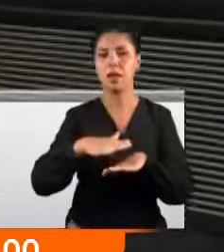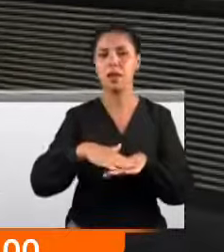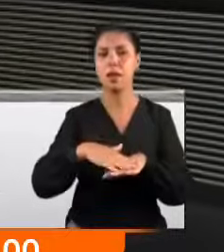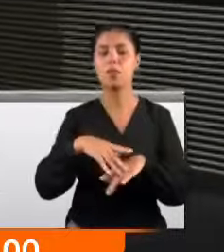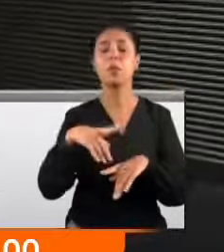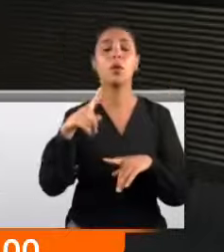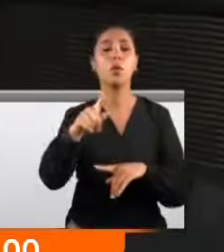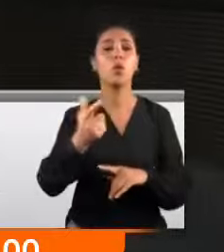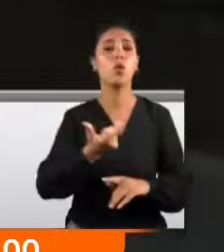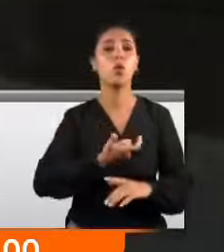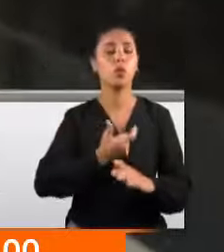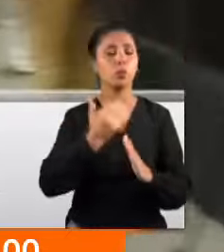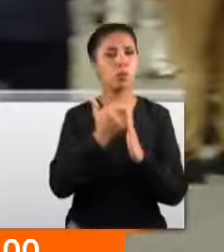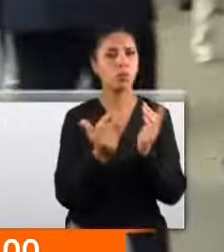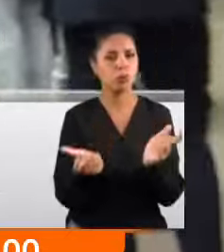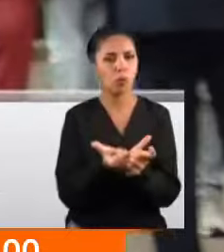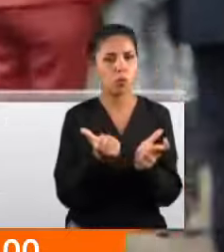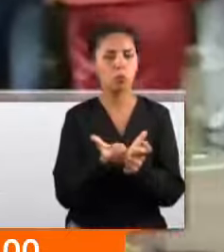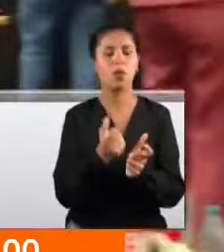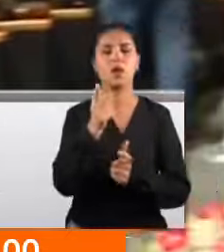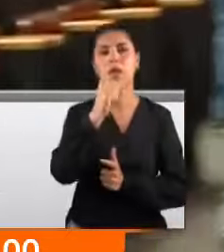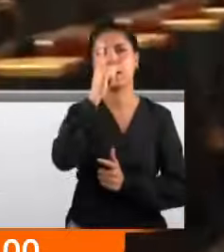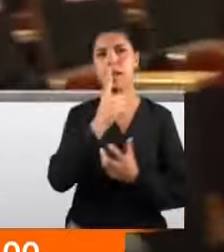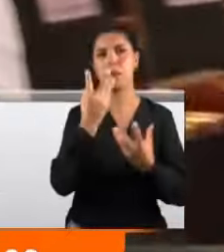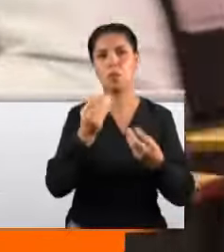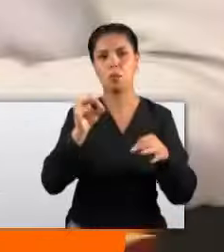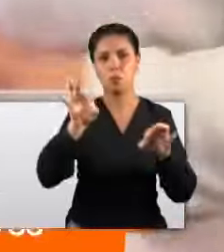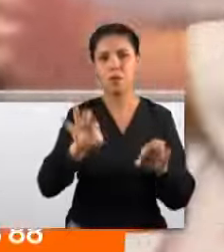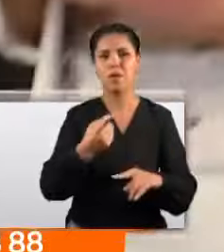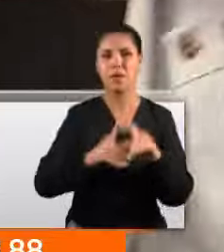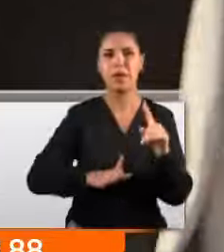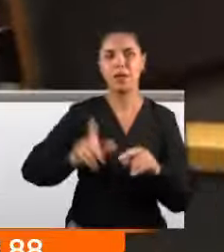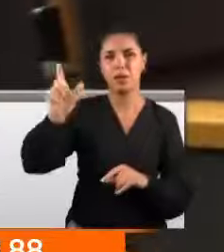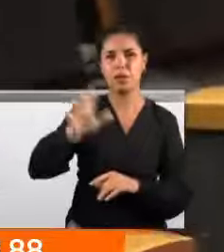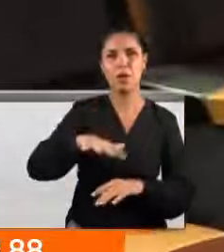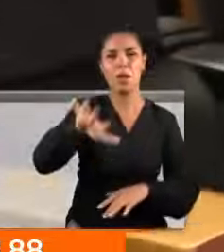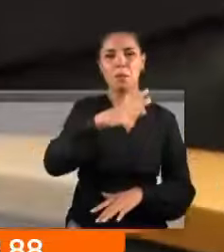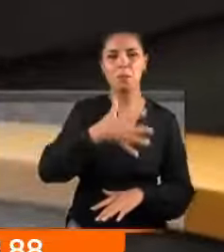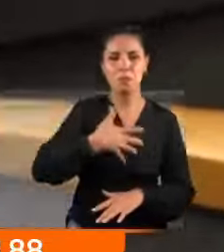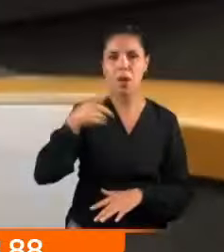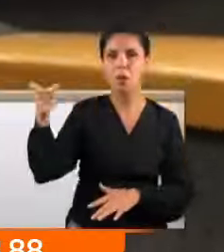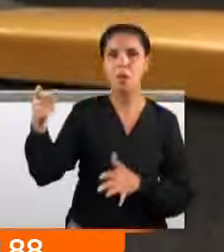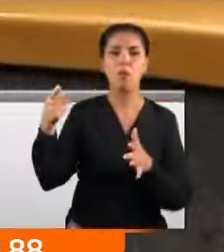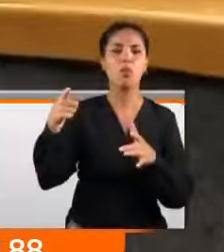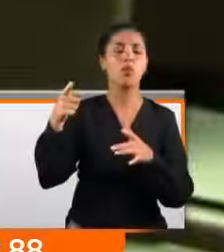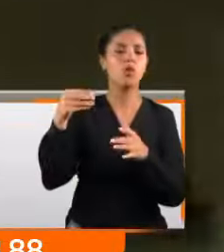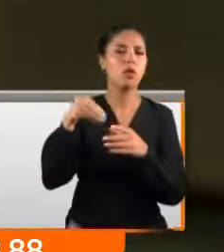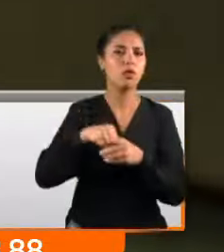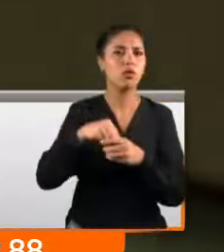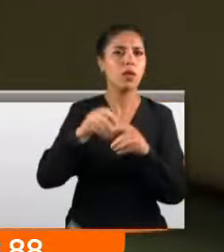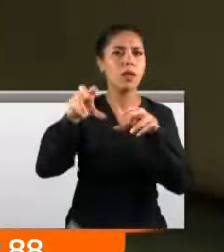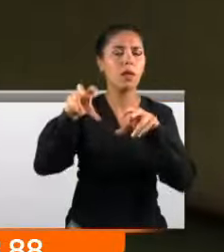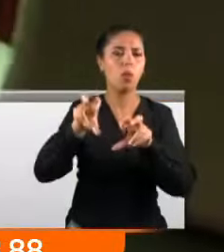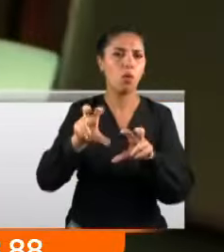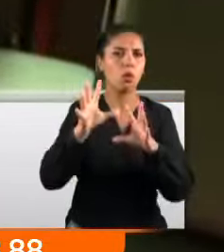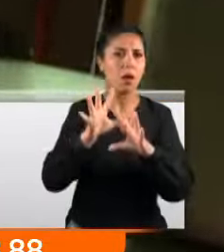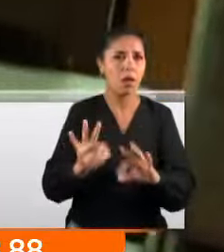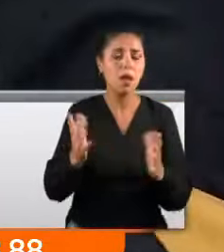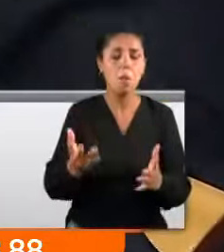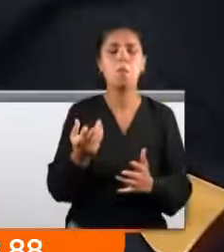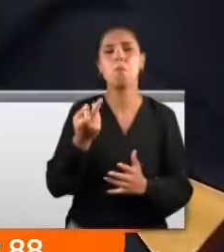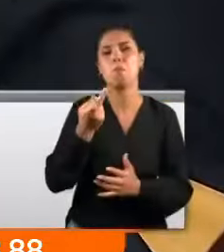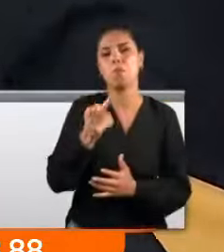resmen başladı. Kurultayda gözler eski genel başkan Kemal Kılıçdaroğlu'ndaydı. Protokolde onun için de bir yer ayrıldı. Ancak koltuğu boş